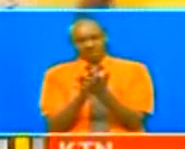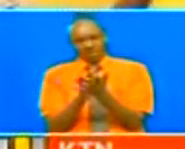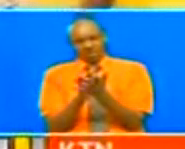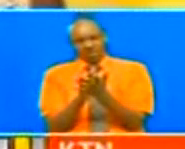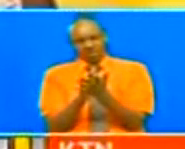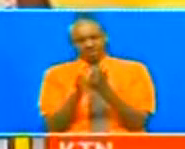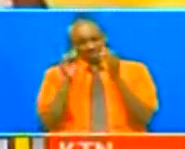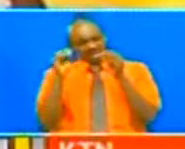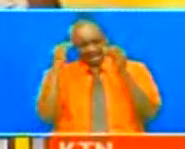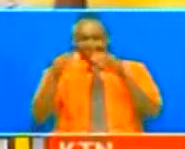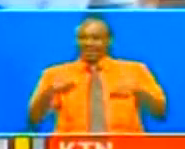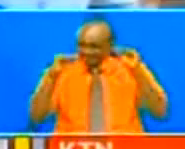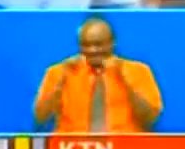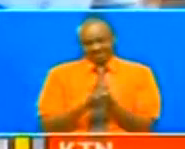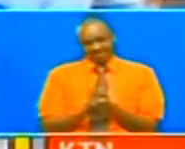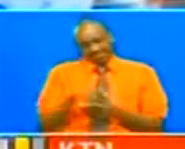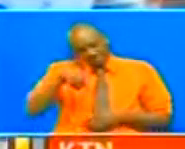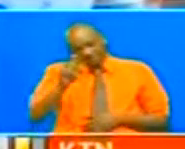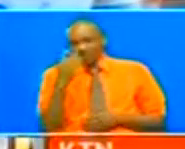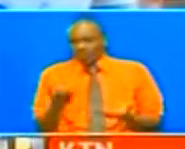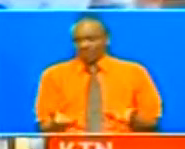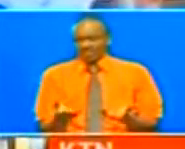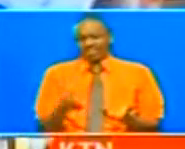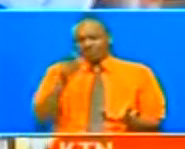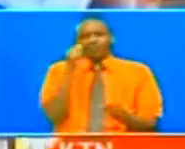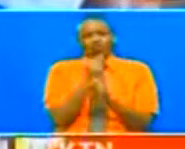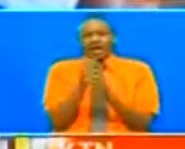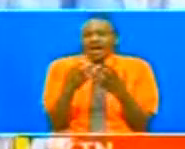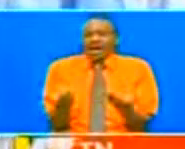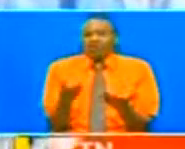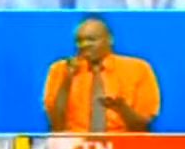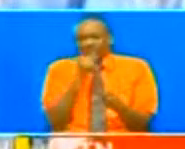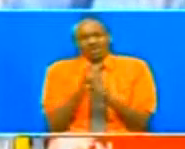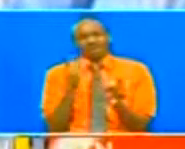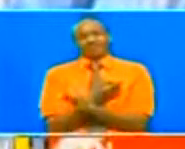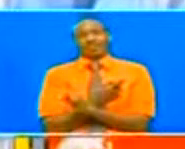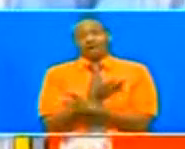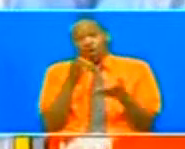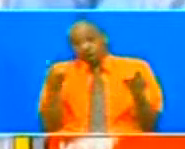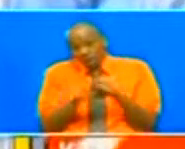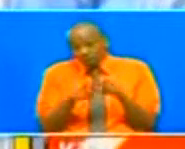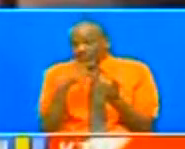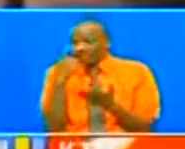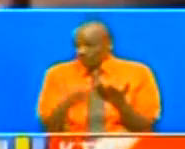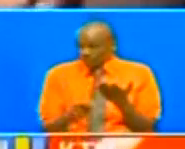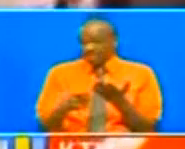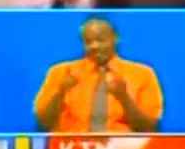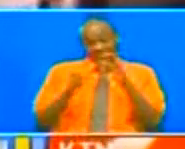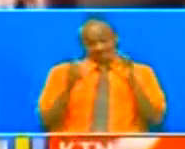ikipinga kuwa wizara haifai kujihusisha na ilhali kufanya kazi inayostahili. Pia madai yakizuka kuwa